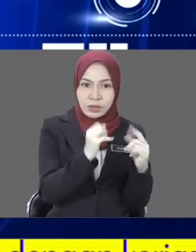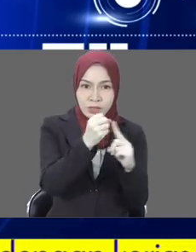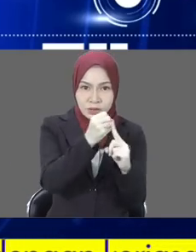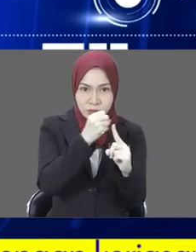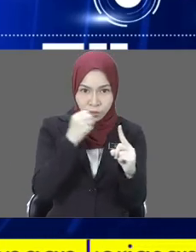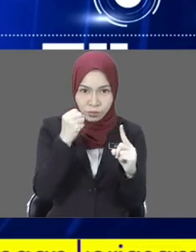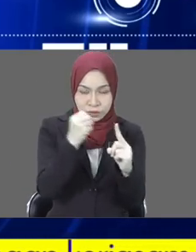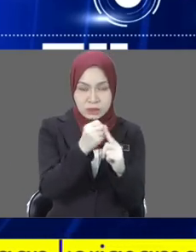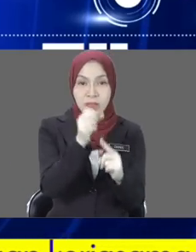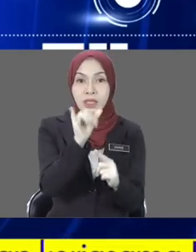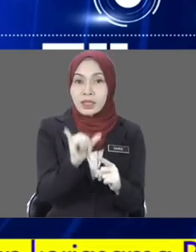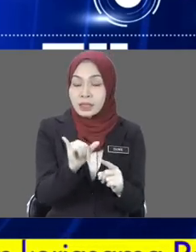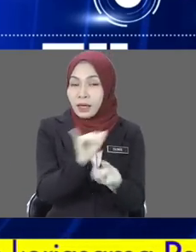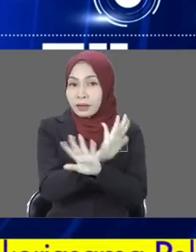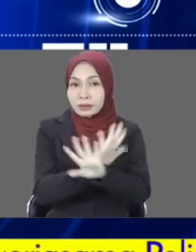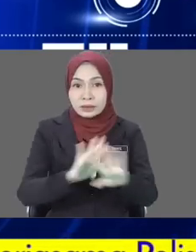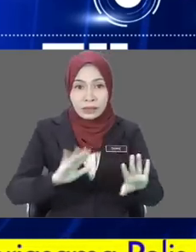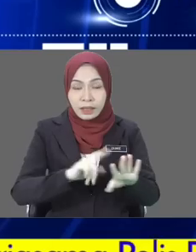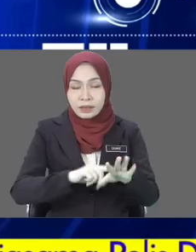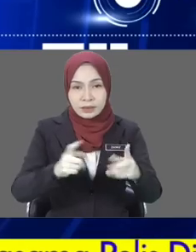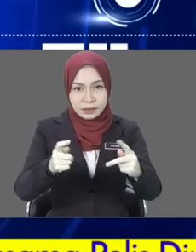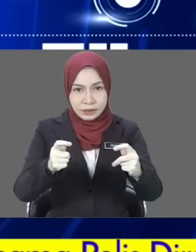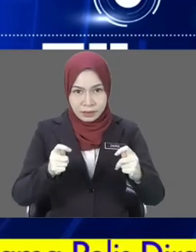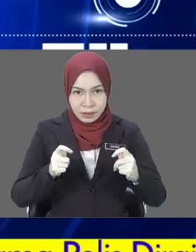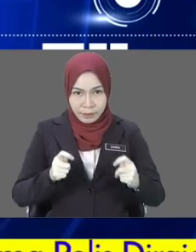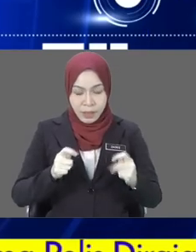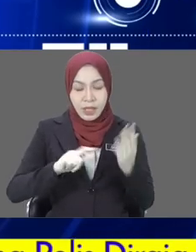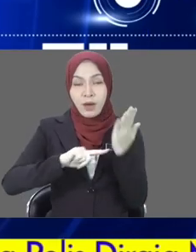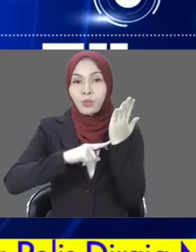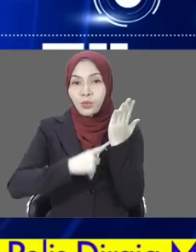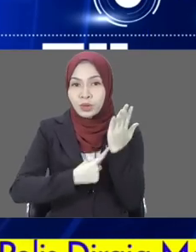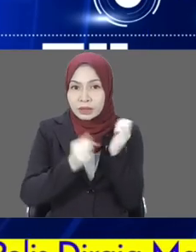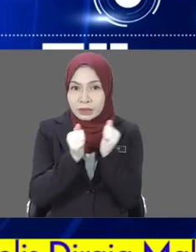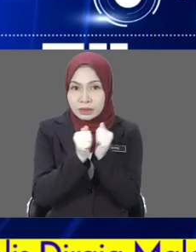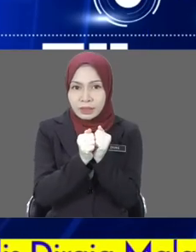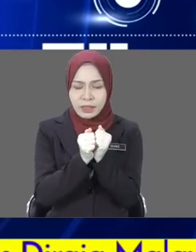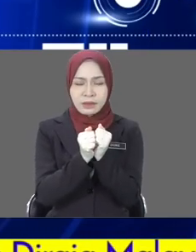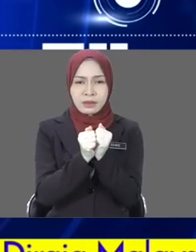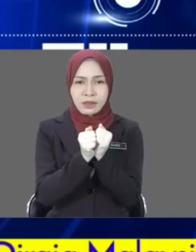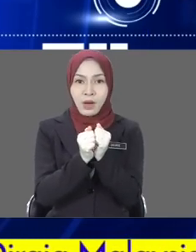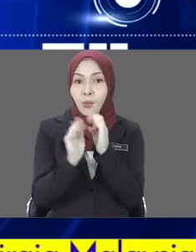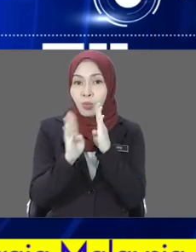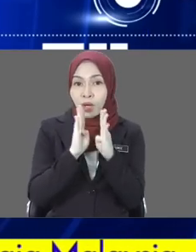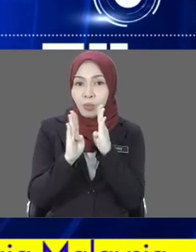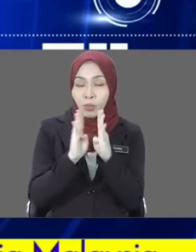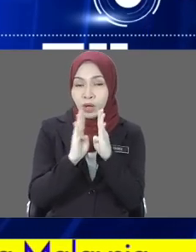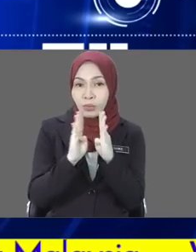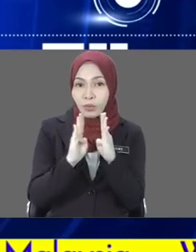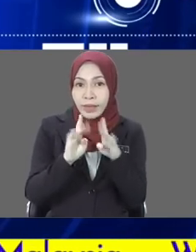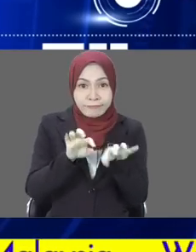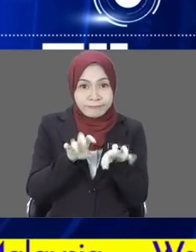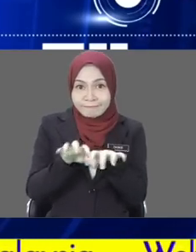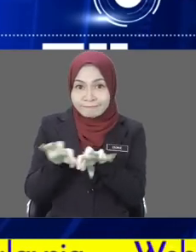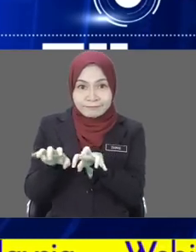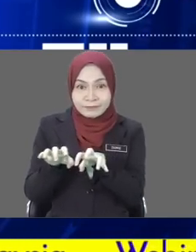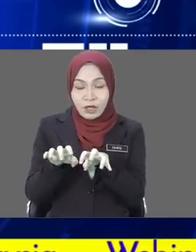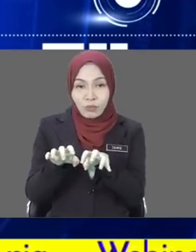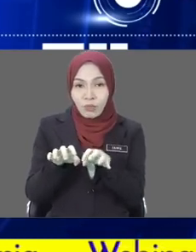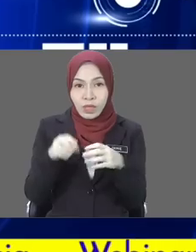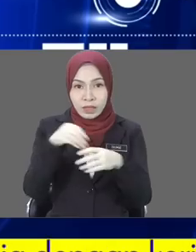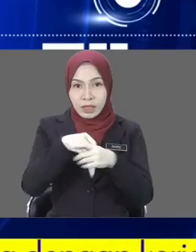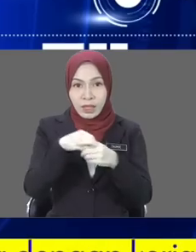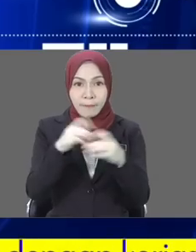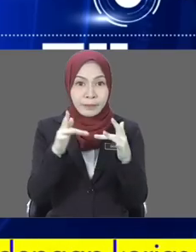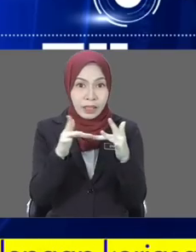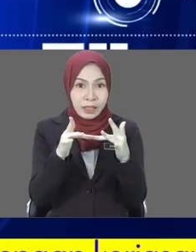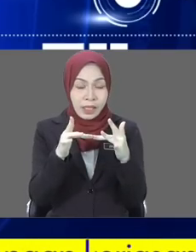sosial yang bermula hanya chatting dan akhirnya diajak berjumpa malah membujuk rayu secara berturusan